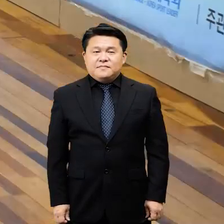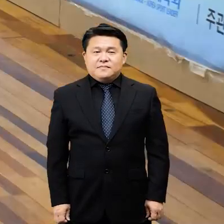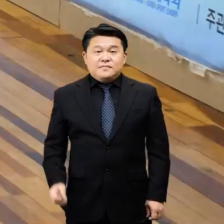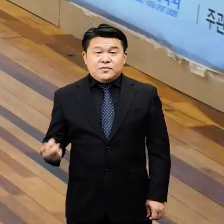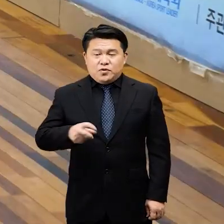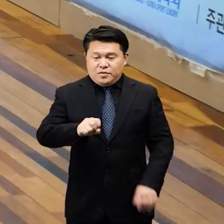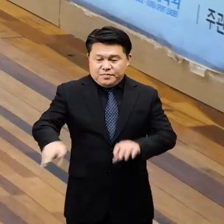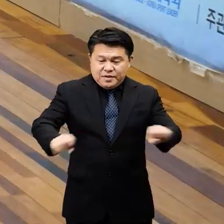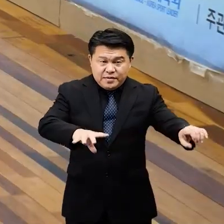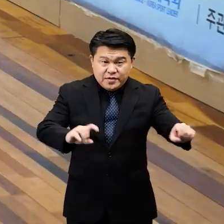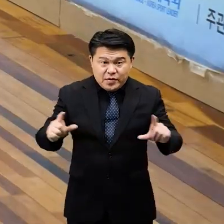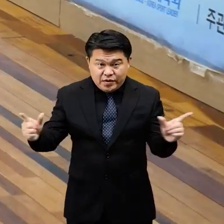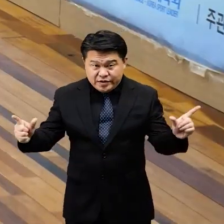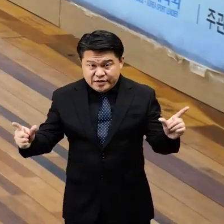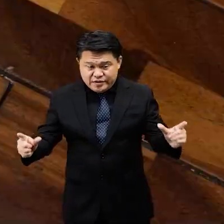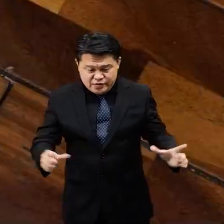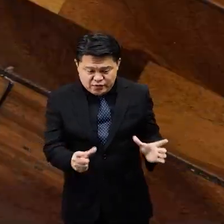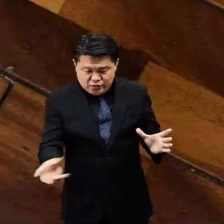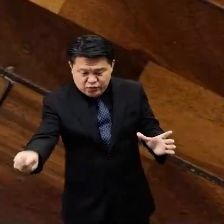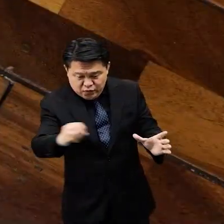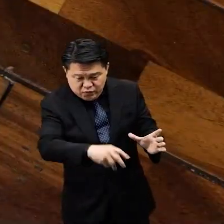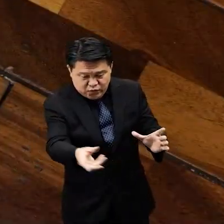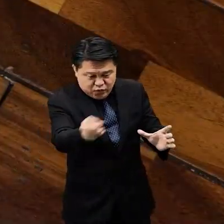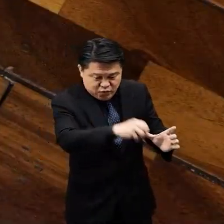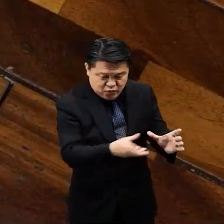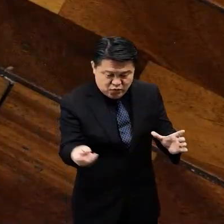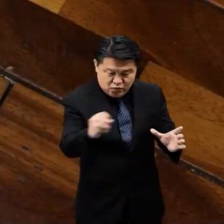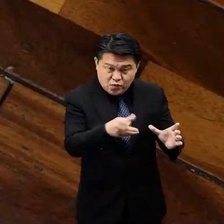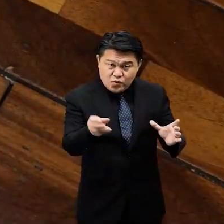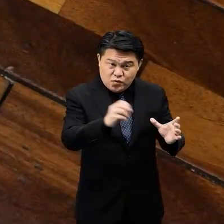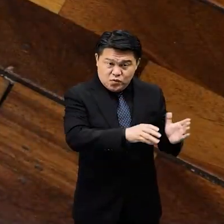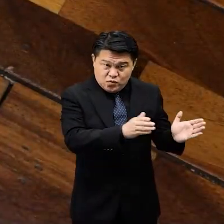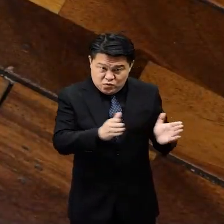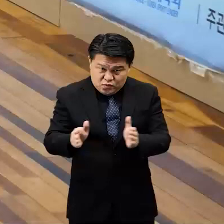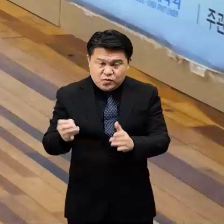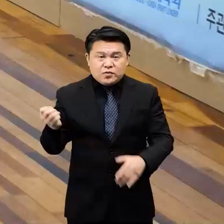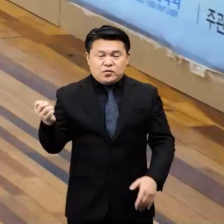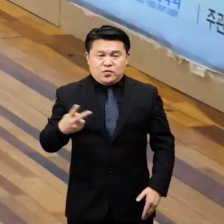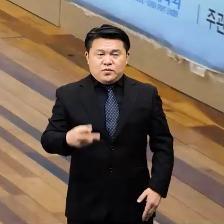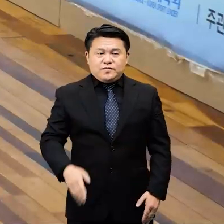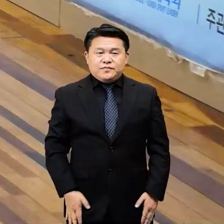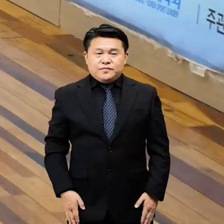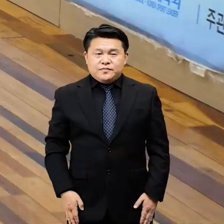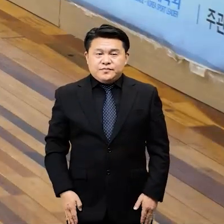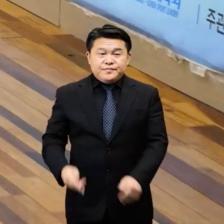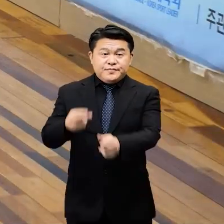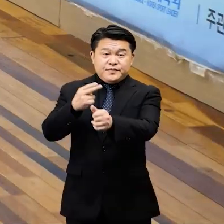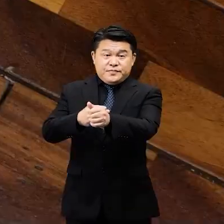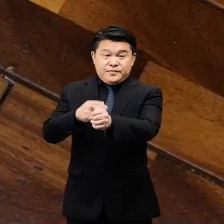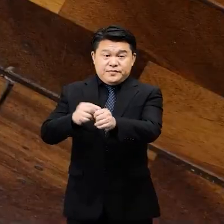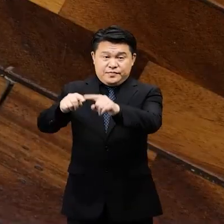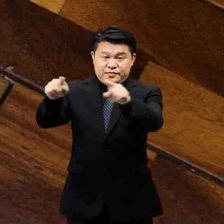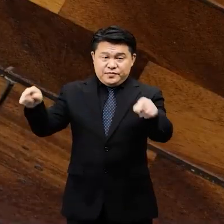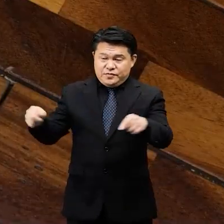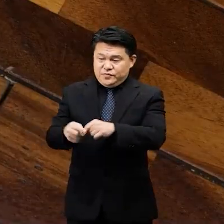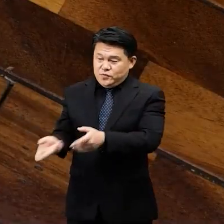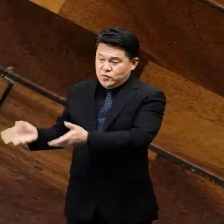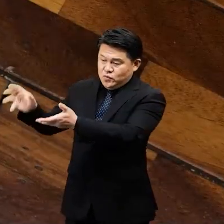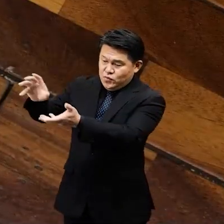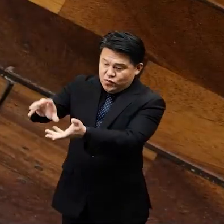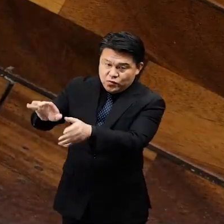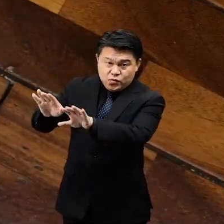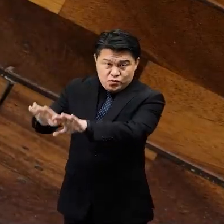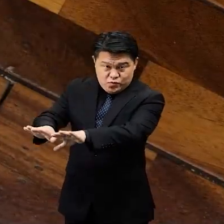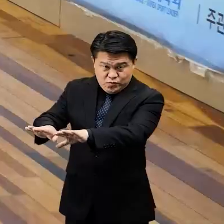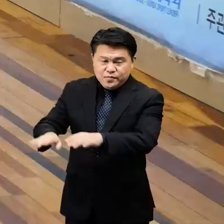바닥에 있는 탁구공을 탁구공 수직기를 이용하여 수거하며 주 강사의 탁구 바구니에 채워줄 수 있도록